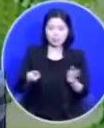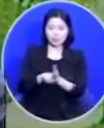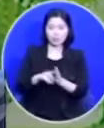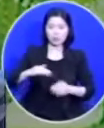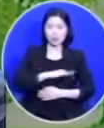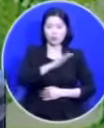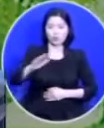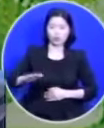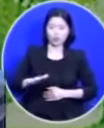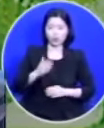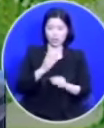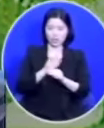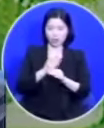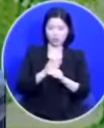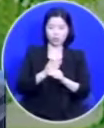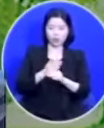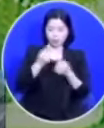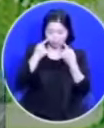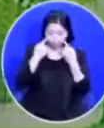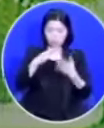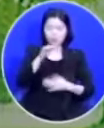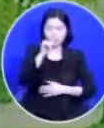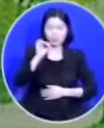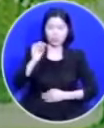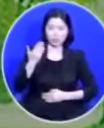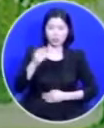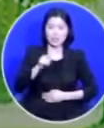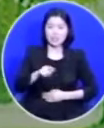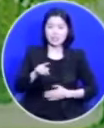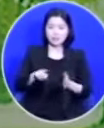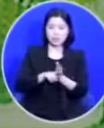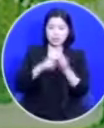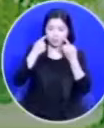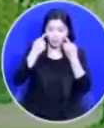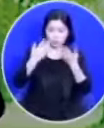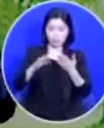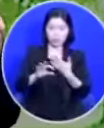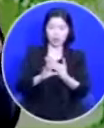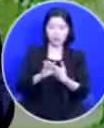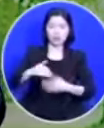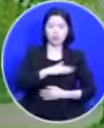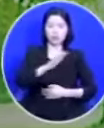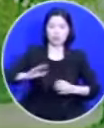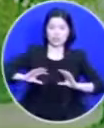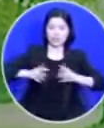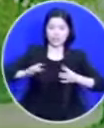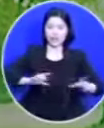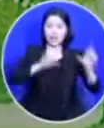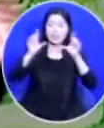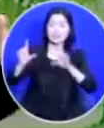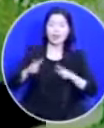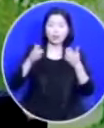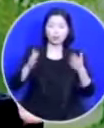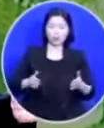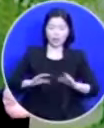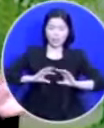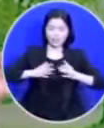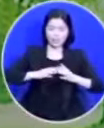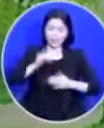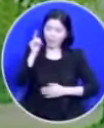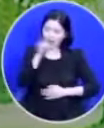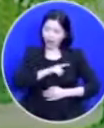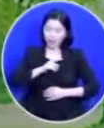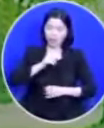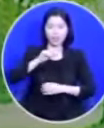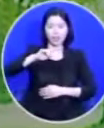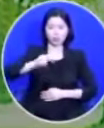가운데 분명해야 합니다 이 믿음이 분명 하면 우리 내 세상 사는 동안에 세상이 악하다고 그래서